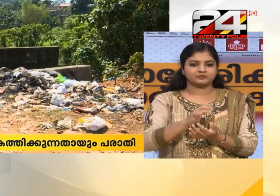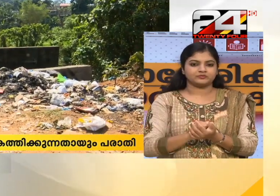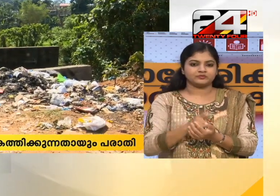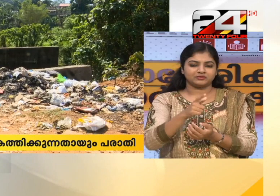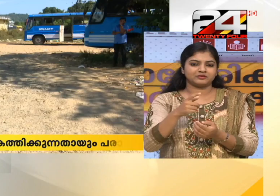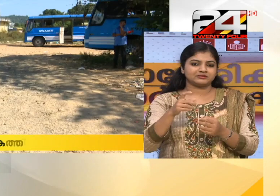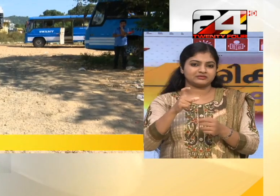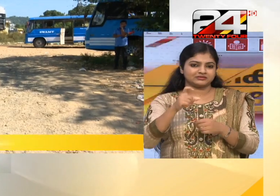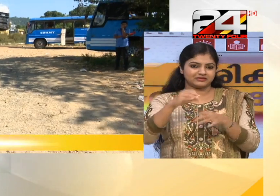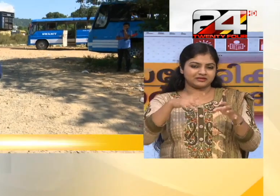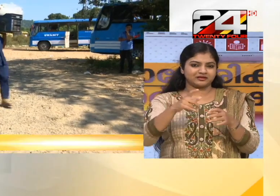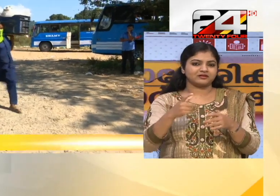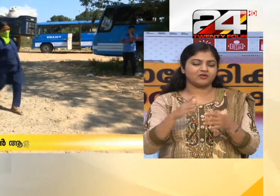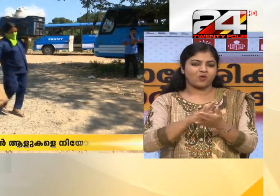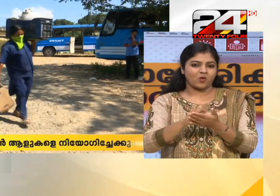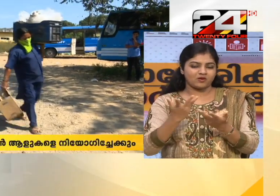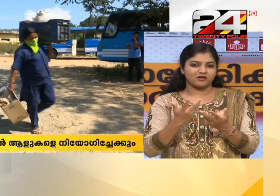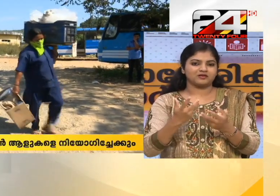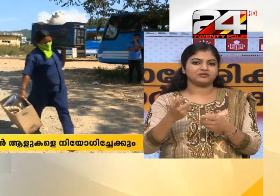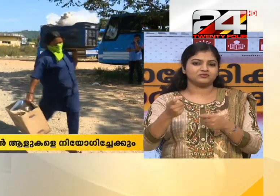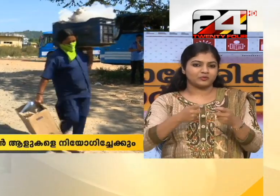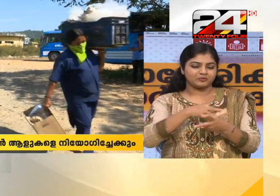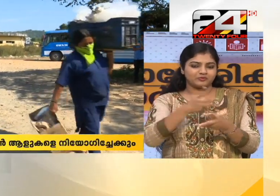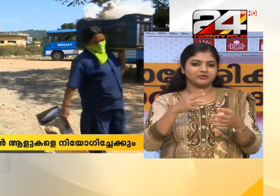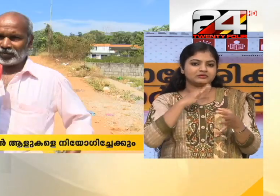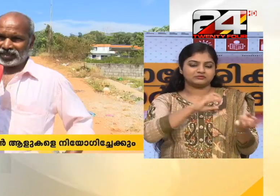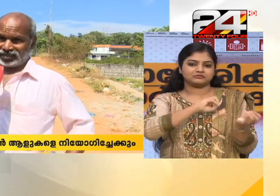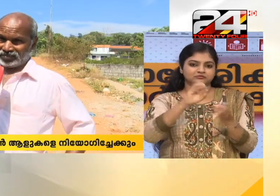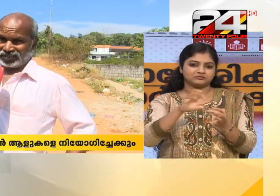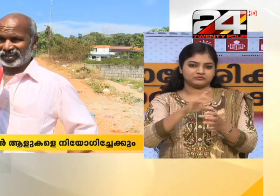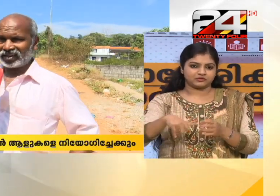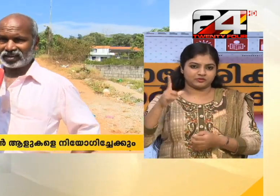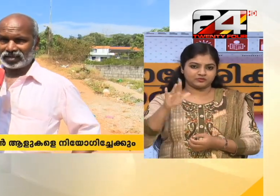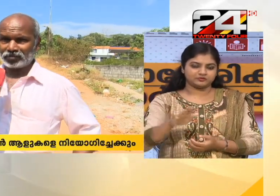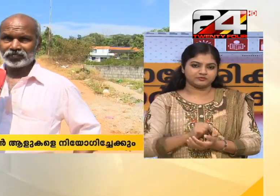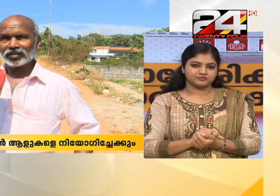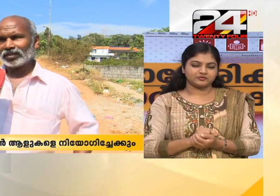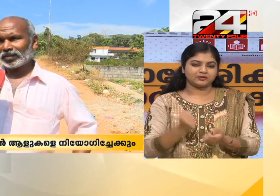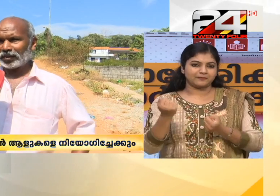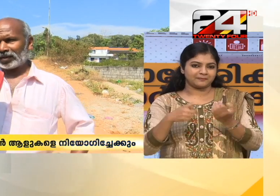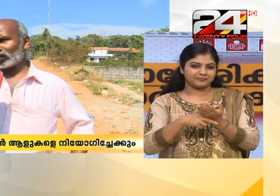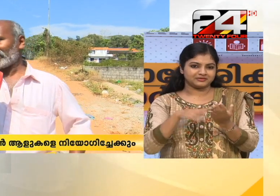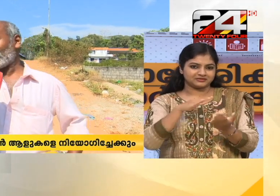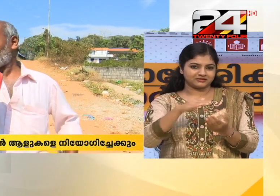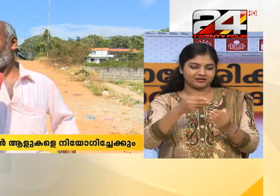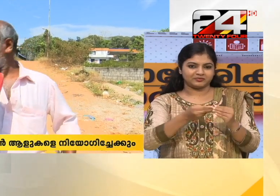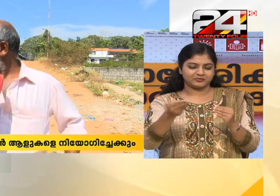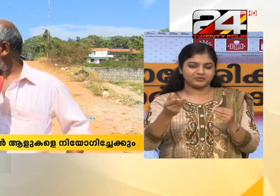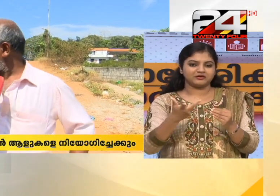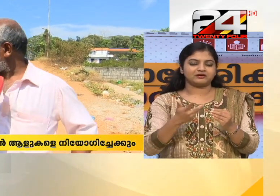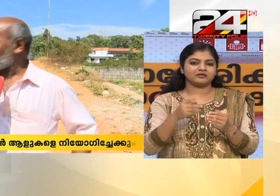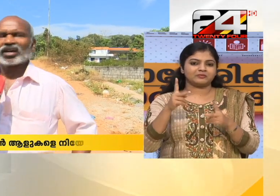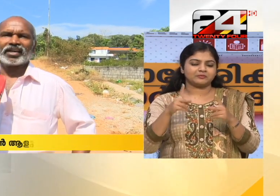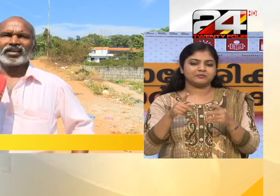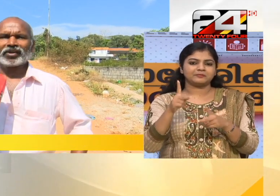നഗരത്തിലെ കടകളിൽ നിന്നും ഹോട്ടലുകളിൽ നിന്നുമുള്ള മാലിന്യങ്ങളാണ് ഇവിടെ തള്ളുന്നത്. പിന്നെ ഈ ബസ് സ്റ്റാൻഡിലെ ആൾക്കാരും ഈ അടുത്തുള്ളവരെല്ലാം അവിടെ ഇടുന്നത്, പക്ഷേ